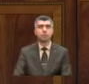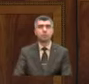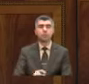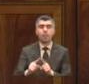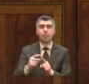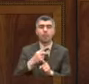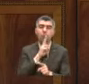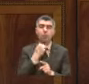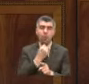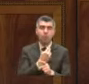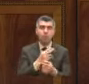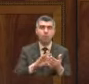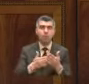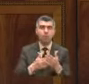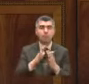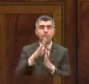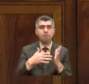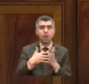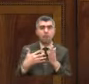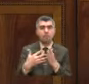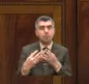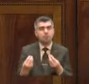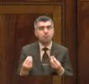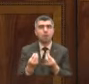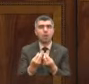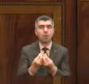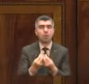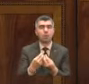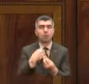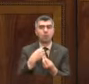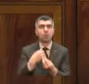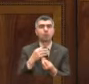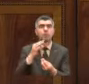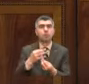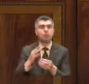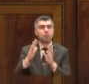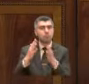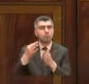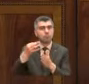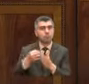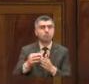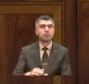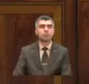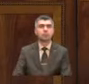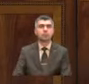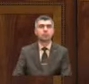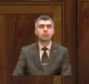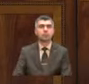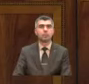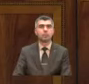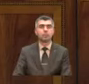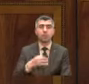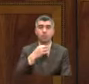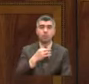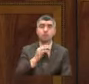سابقه، واطلقنا في المرابيج في العهد اللي كنتوا معنا، كنتوا فرحانين جيتوا هنا وكتنوهوا بما انجز، تقول مازال كاين نقص،